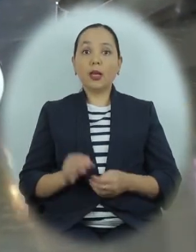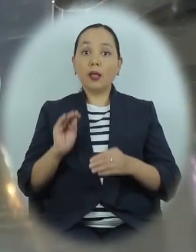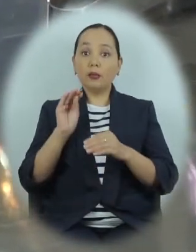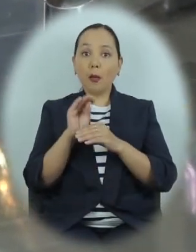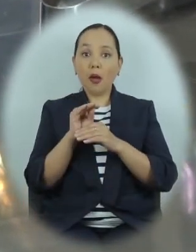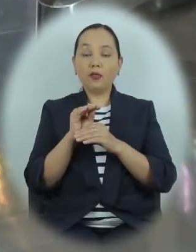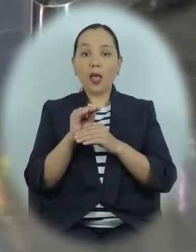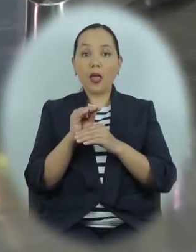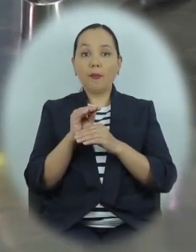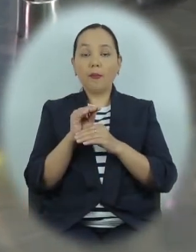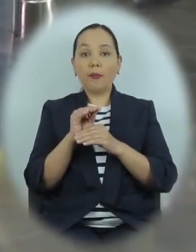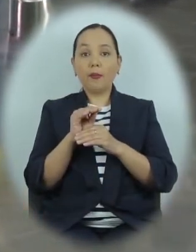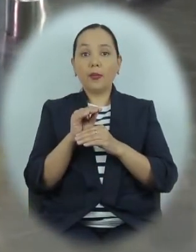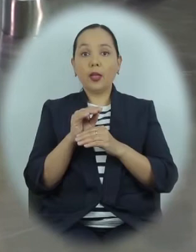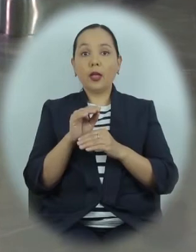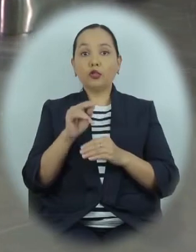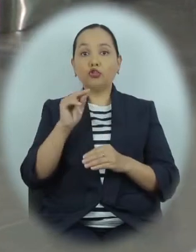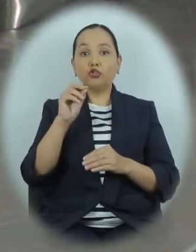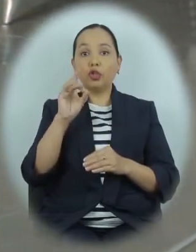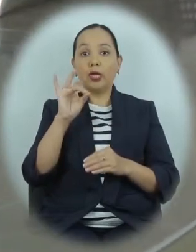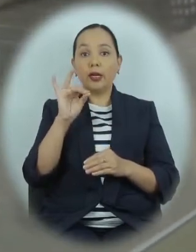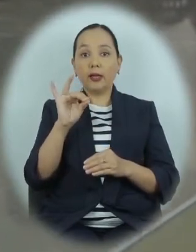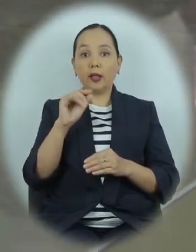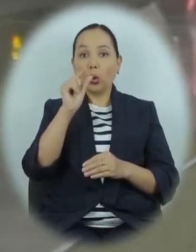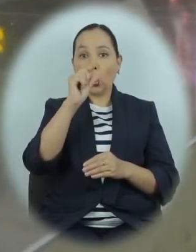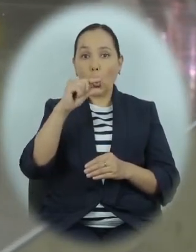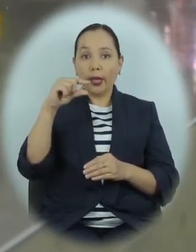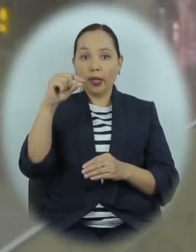Добавляем наши дольки черри.